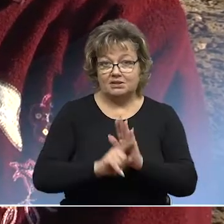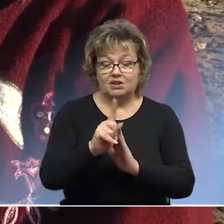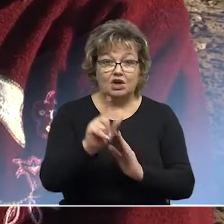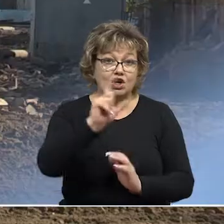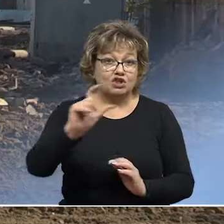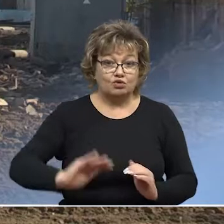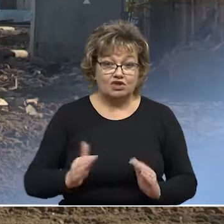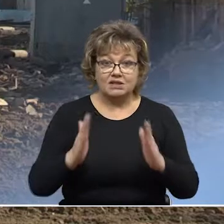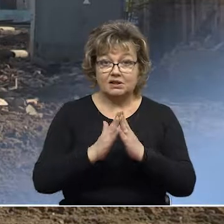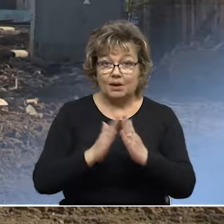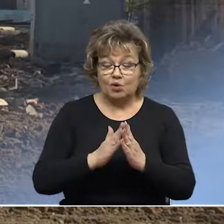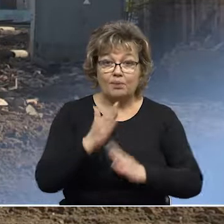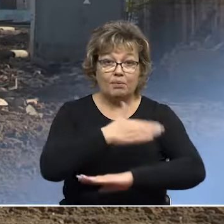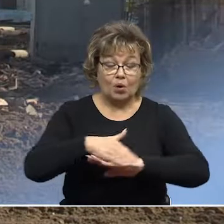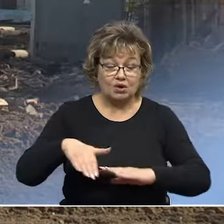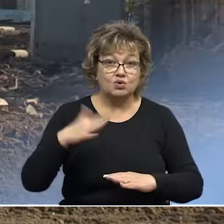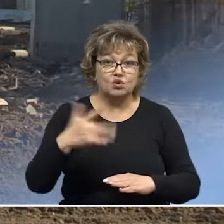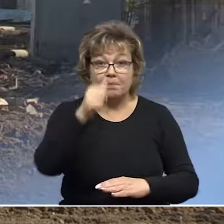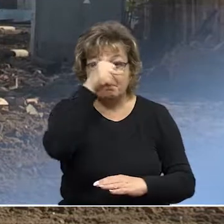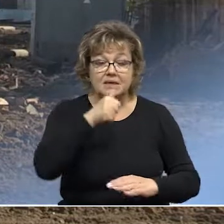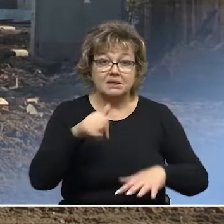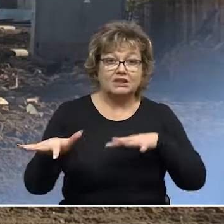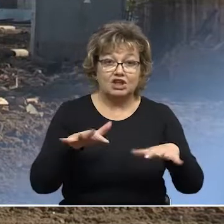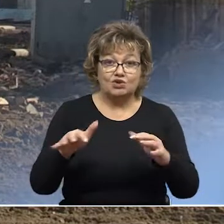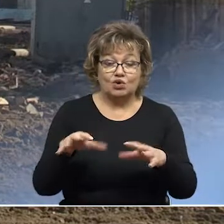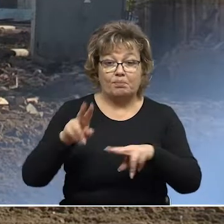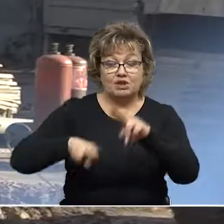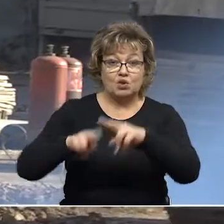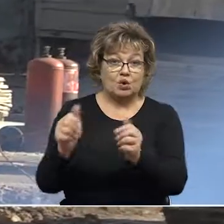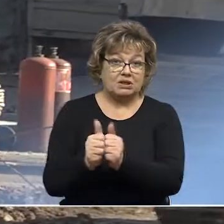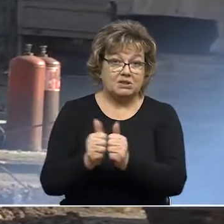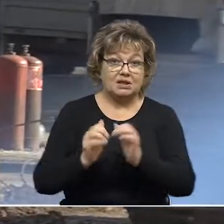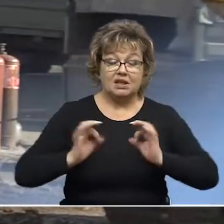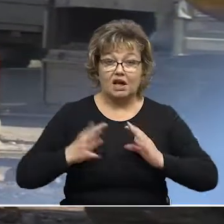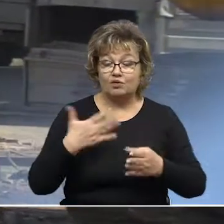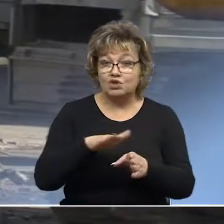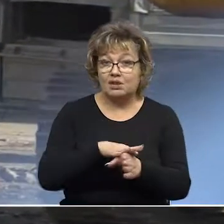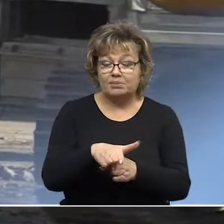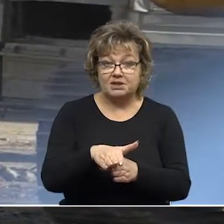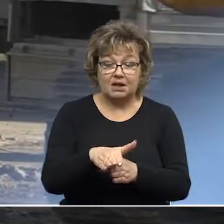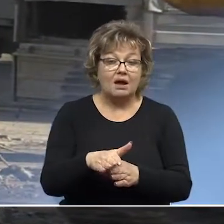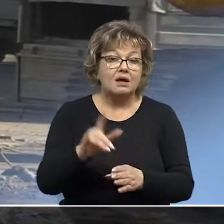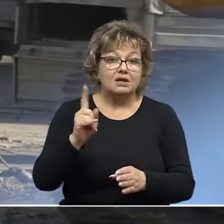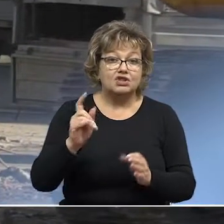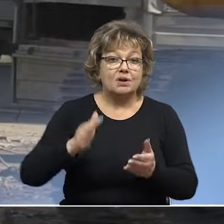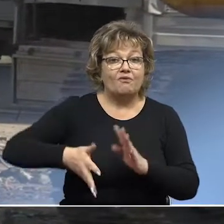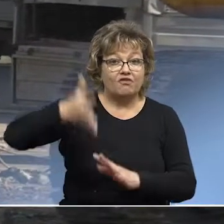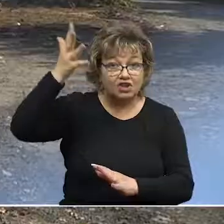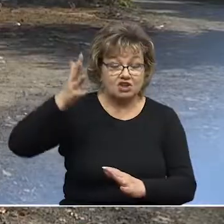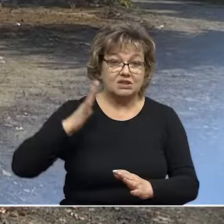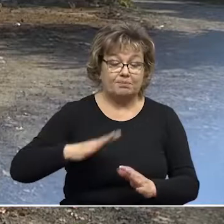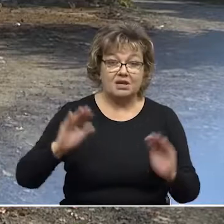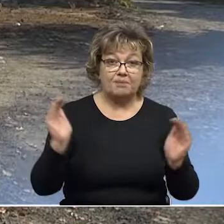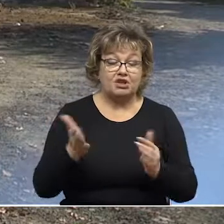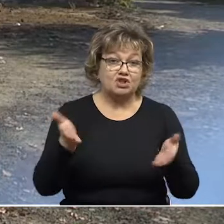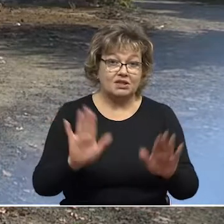началось. Жильцов частных домов по Вяземцево уже месяц трясет от стройки по соседству. Нервы на пределе. И чем выше многоэтажка, тем меньше